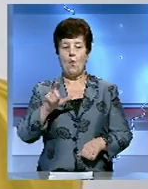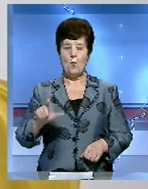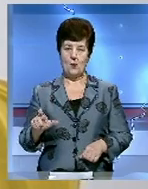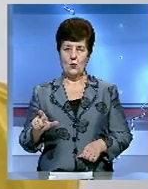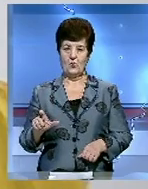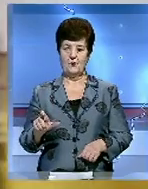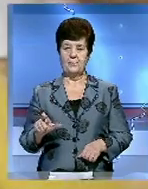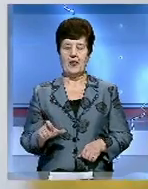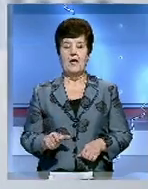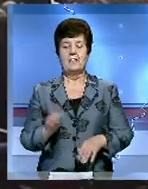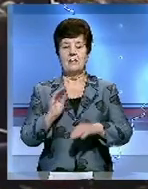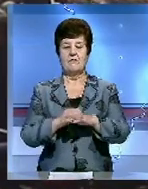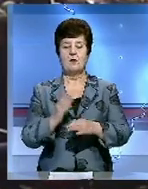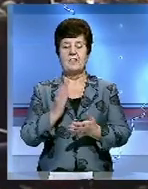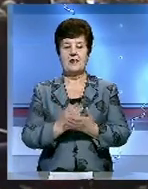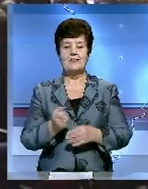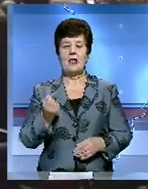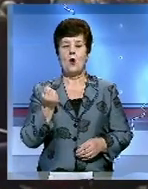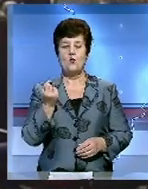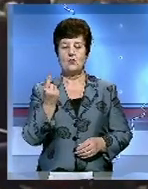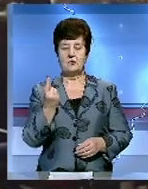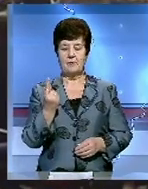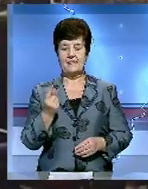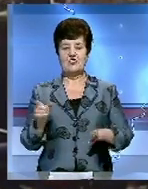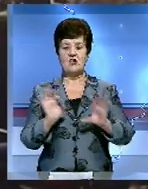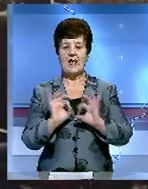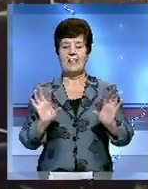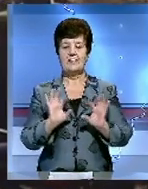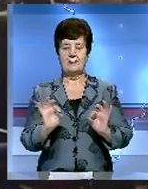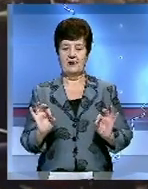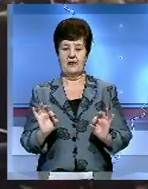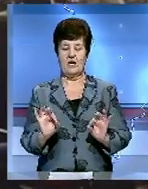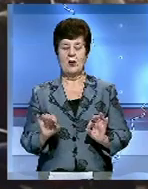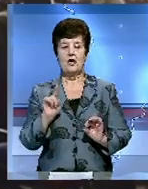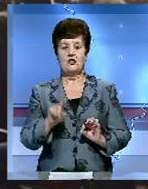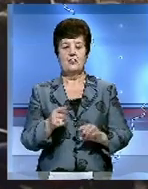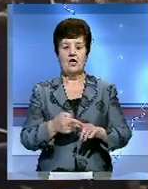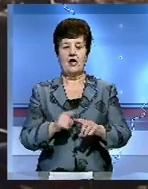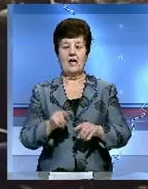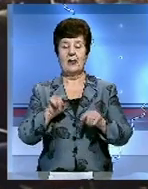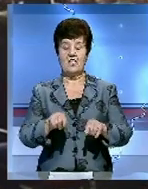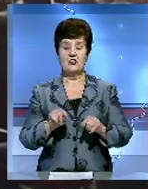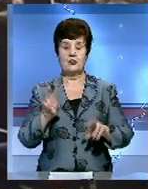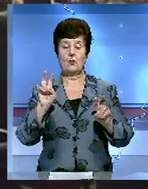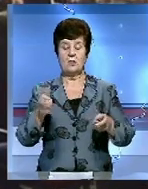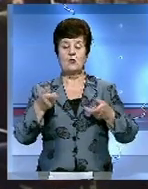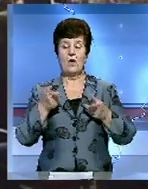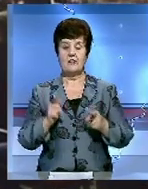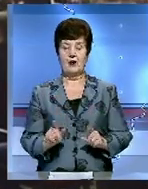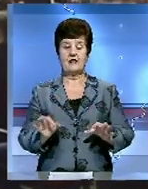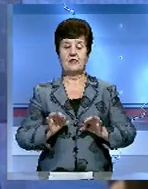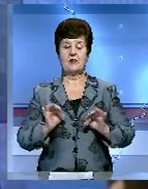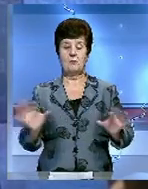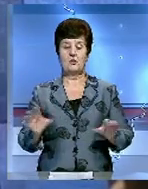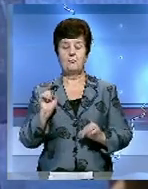este a 11-a ediție. Și acest an este, în acest context, o adevărată sărbătoare pentru promovarea